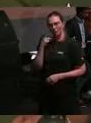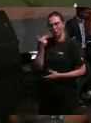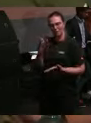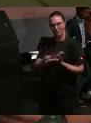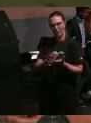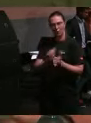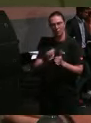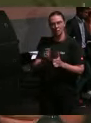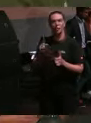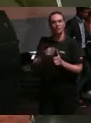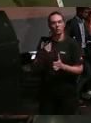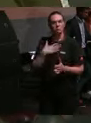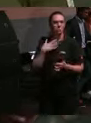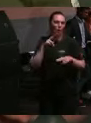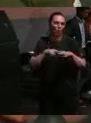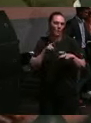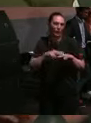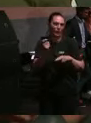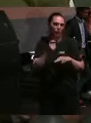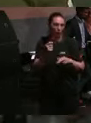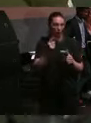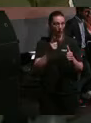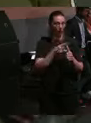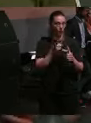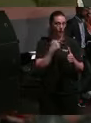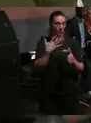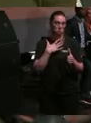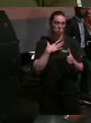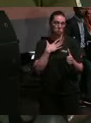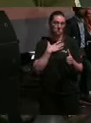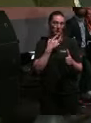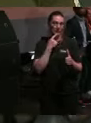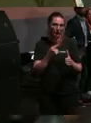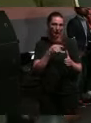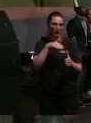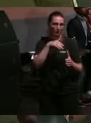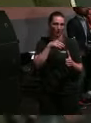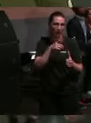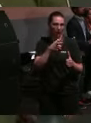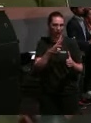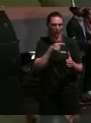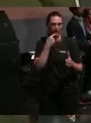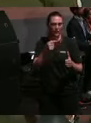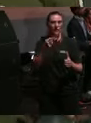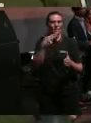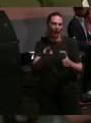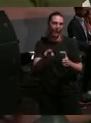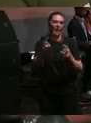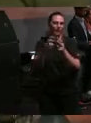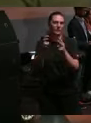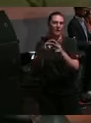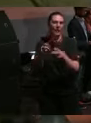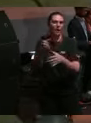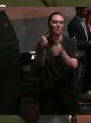jeg bare komme noen få kommentarer fra oss. Det første som vi vil fra MDGs si at vi sier nei til elektrifisering av Melkøya. Vi ser ikke på det